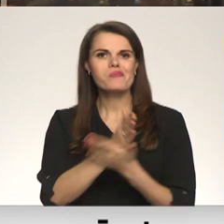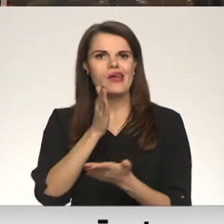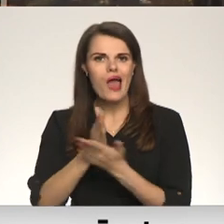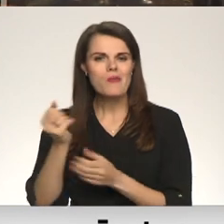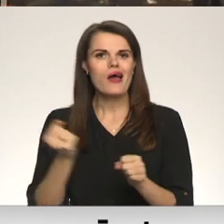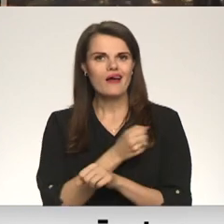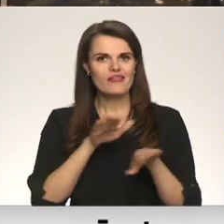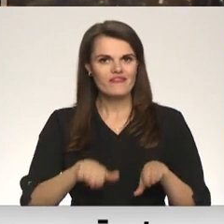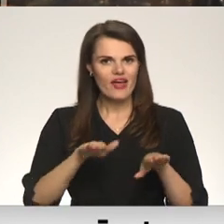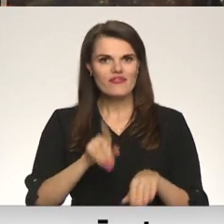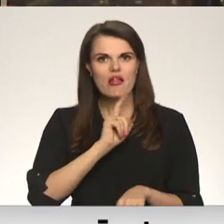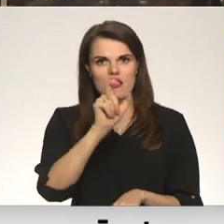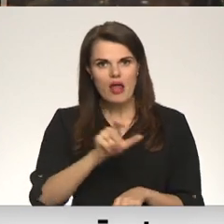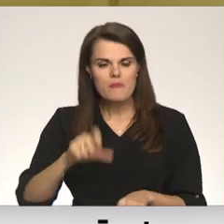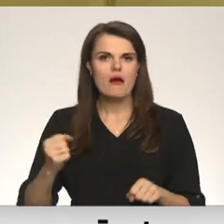gan iebraucējiem no Ukrainas.